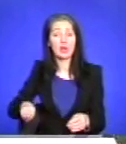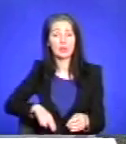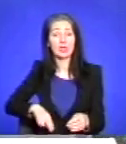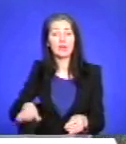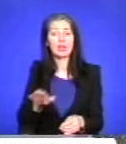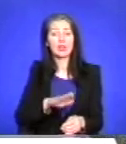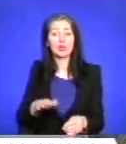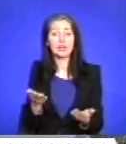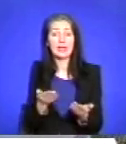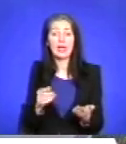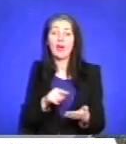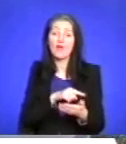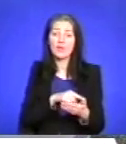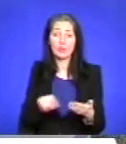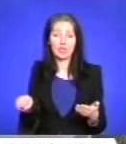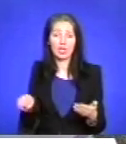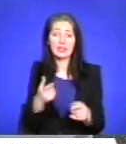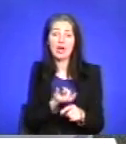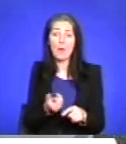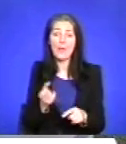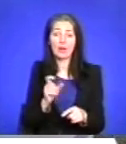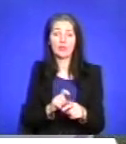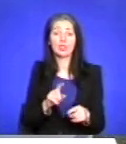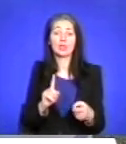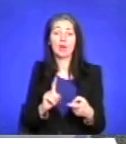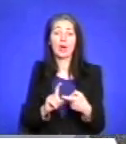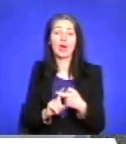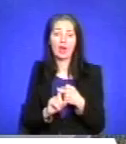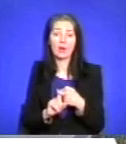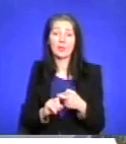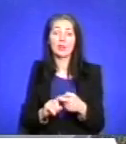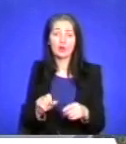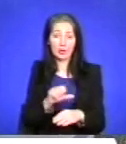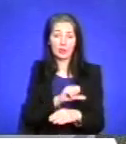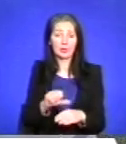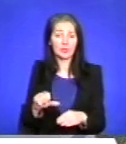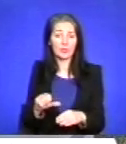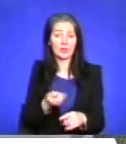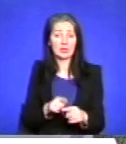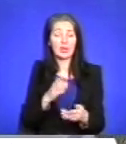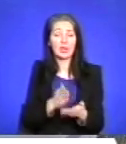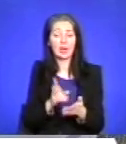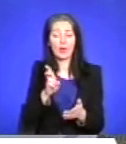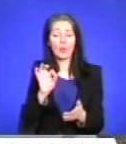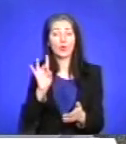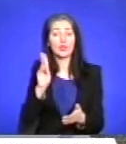де відмічається перевищення епідемічних порогів. Це є і Борщівський,